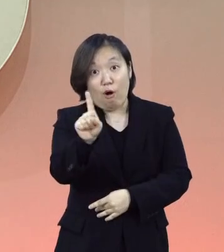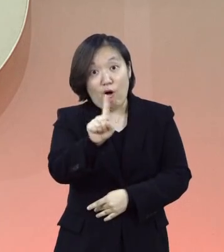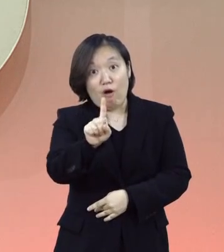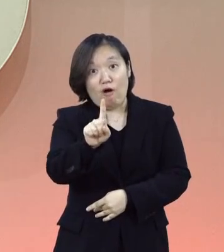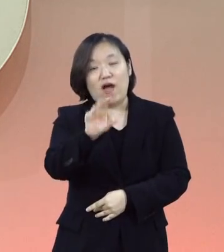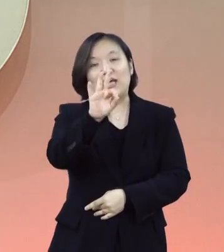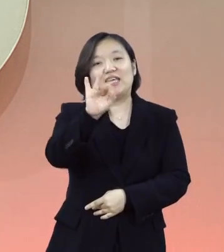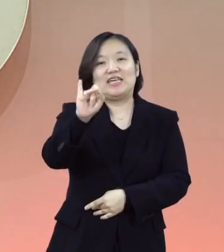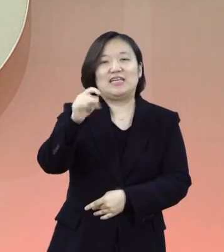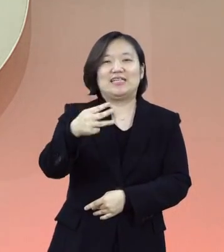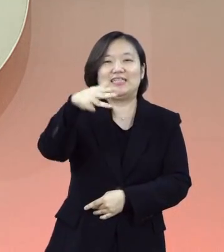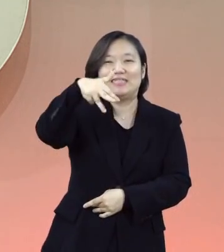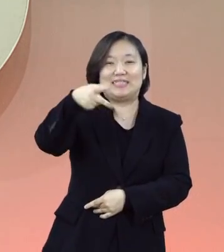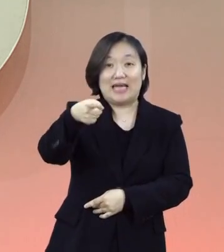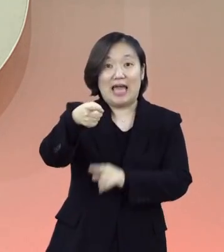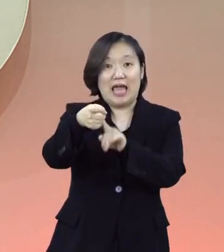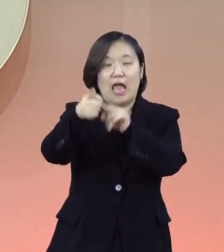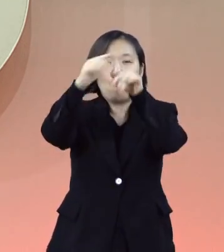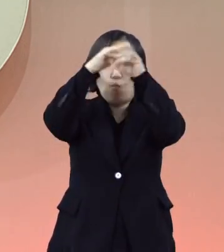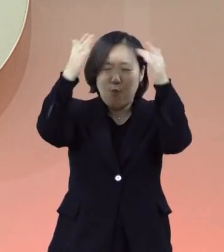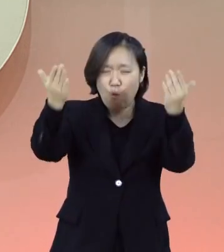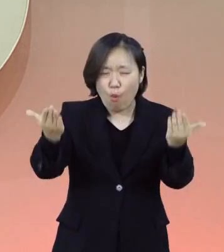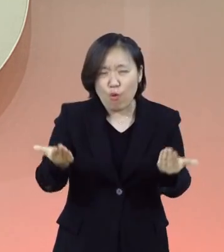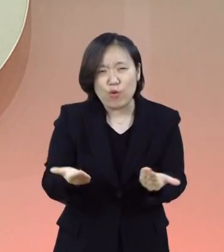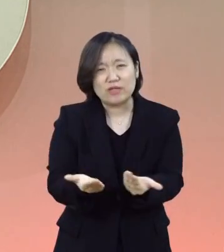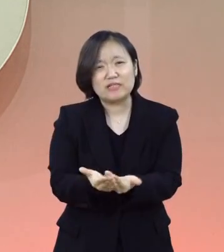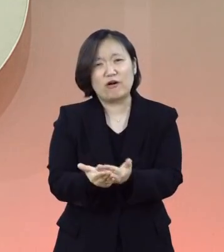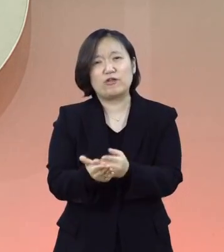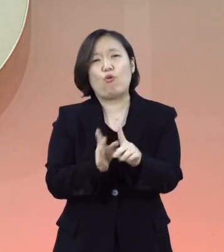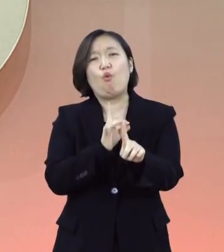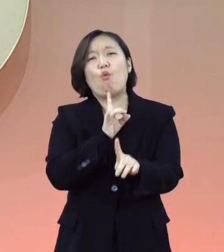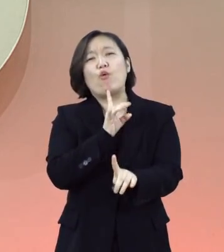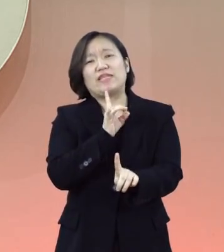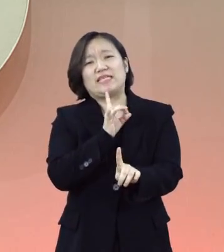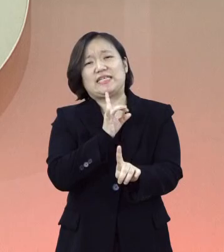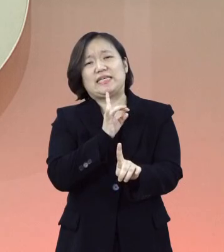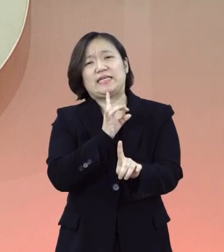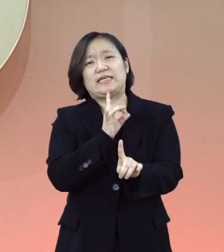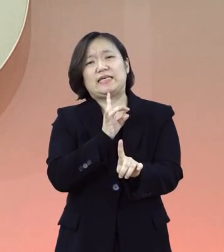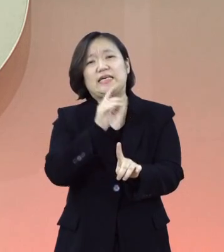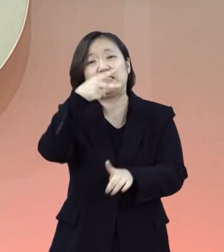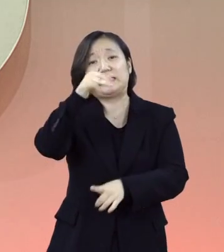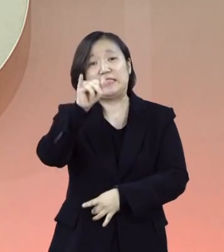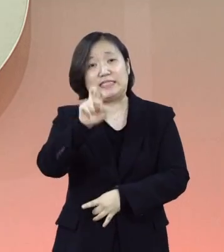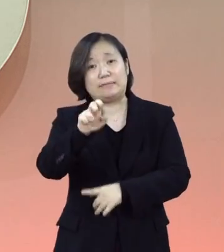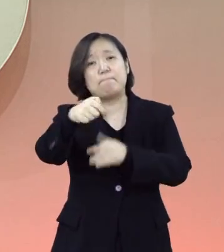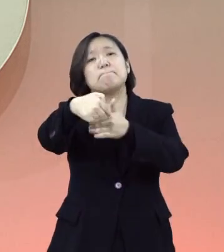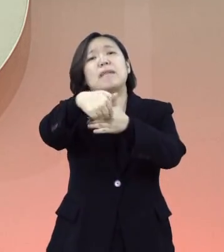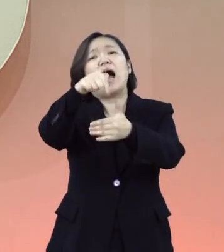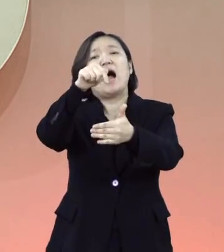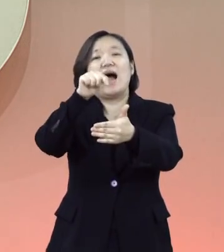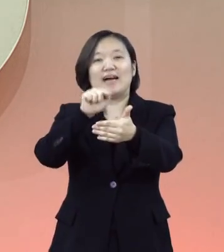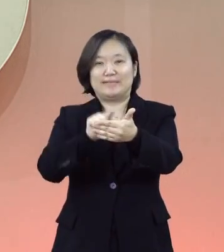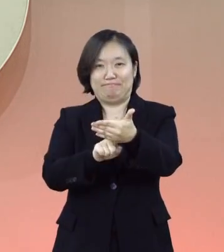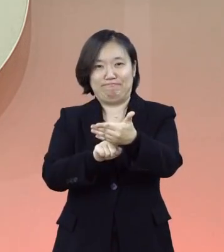것은 오직 오직 심, 마음심,